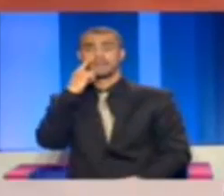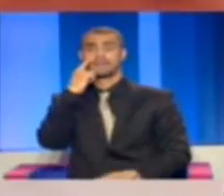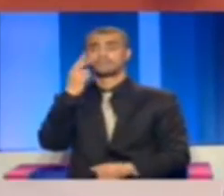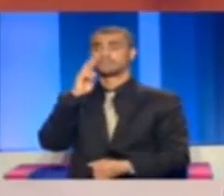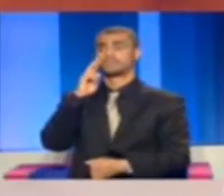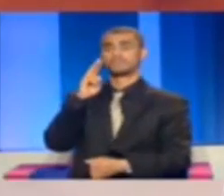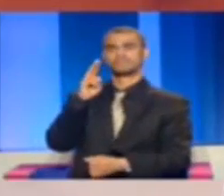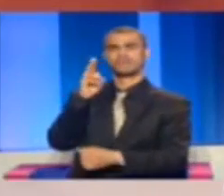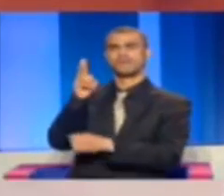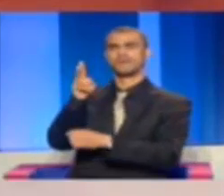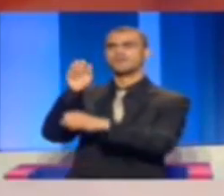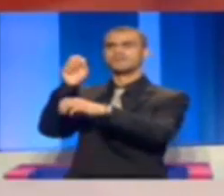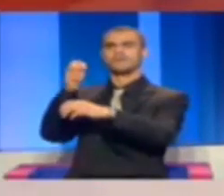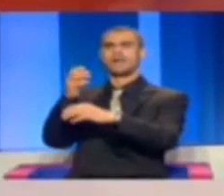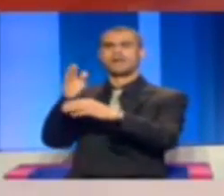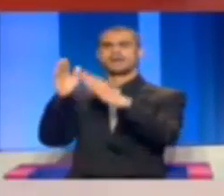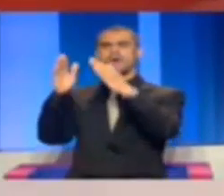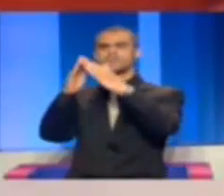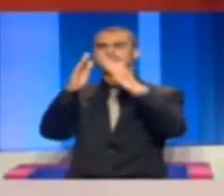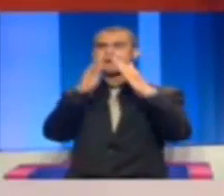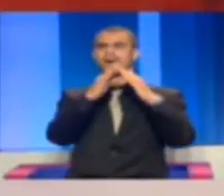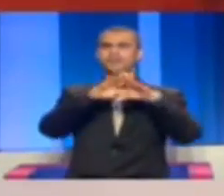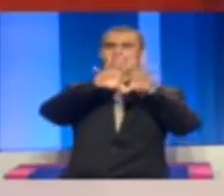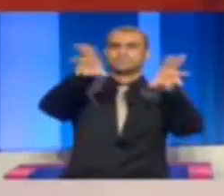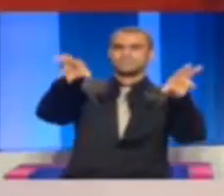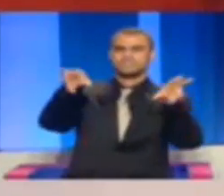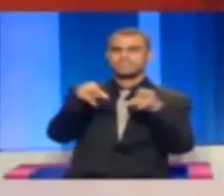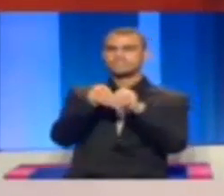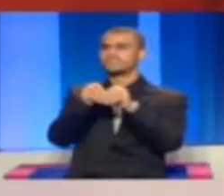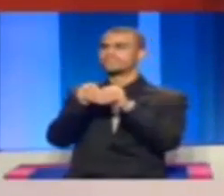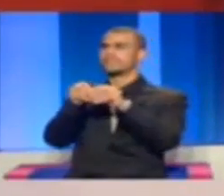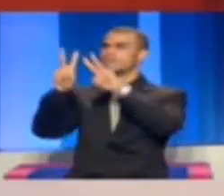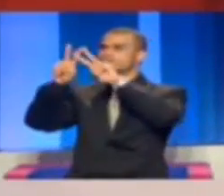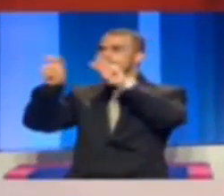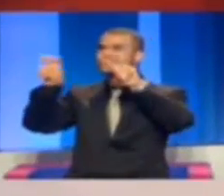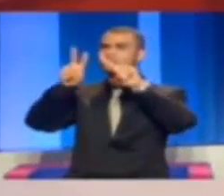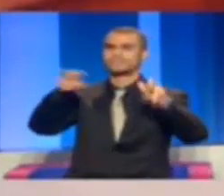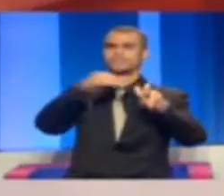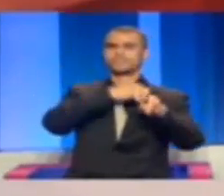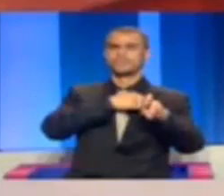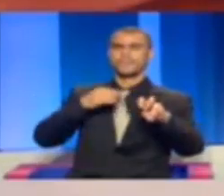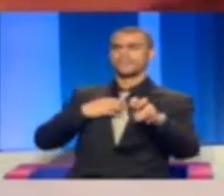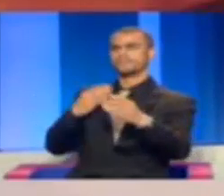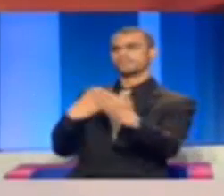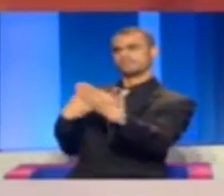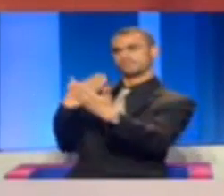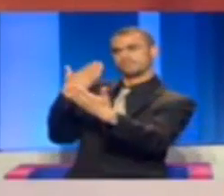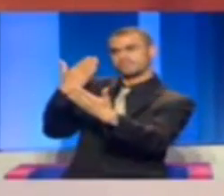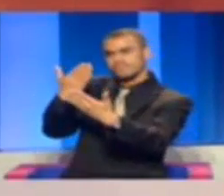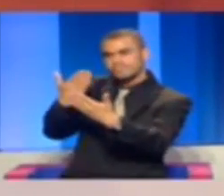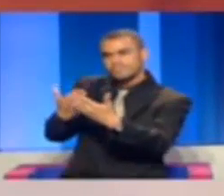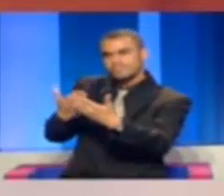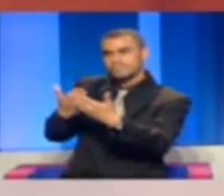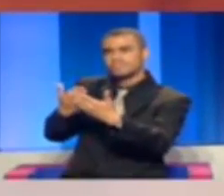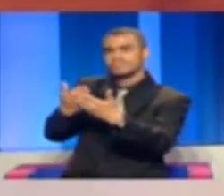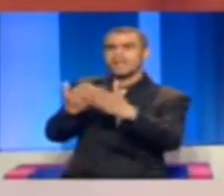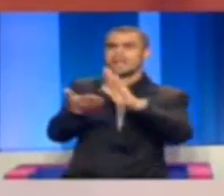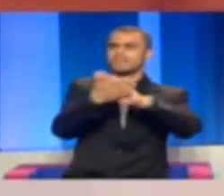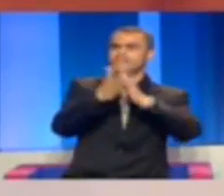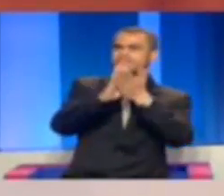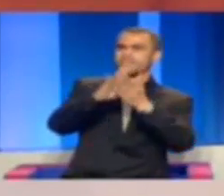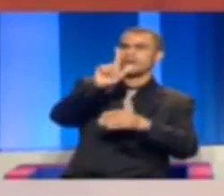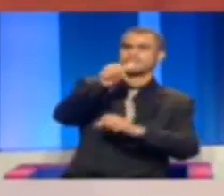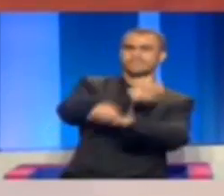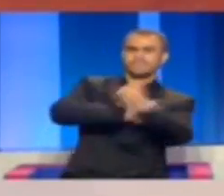العدد الذي يرصد طرق عدد من الأسر باب الطب طلبا للعلاج، كما يقربنا أكثر من واقع هذه الفئة